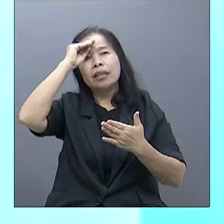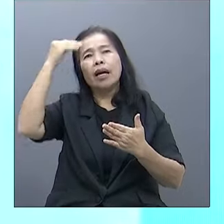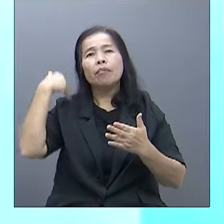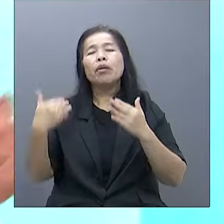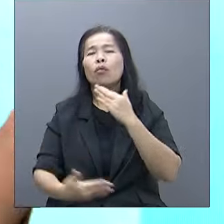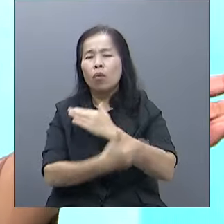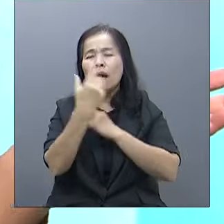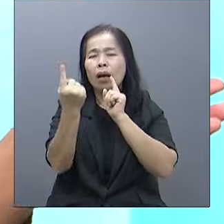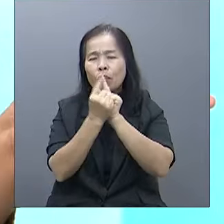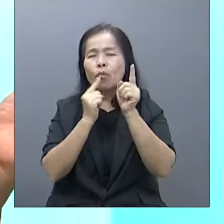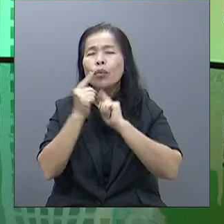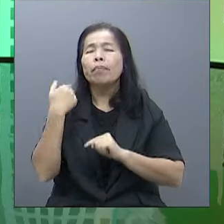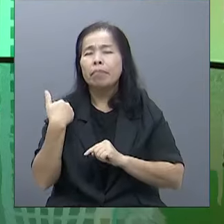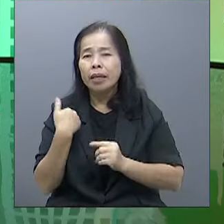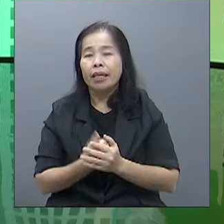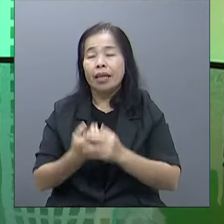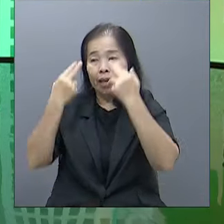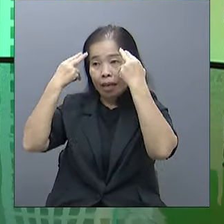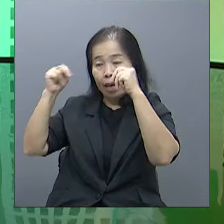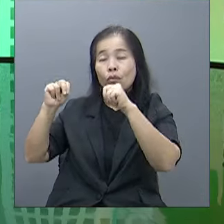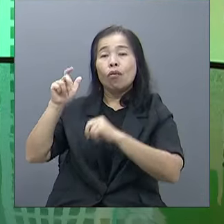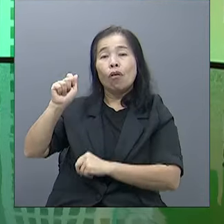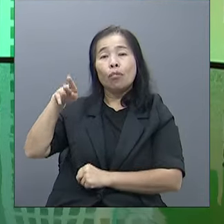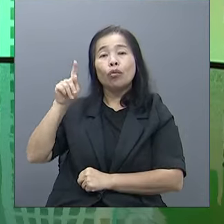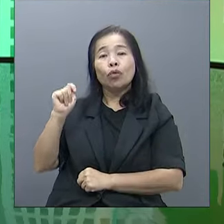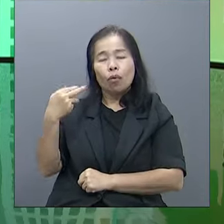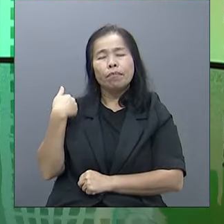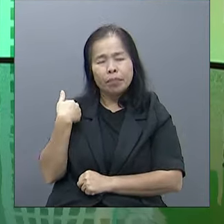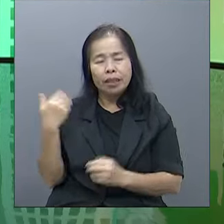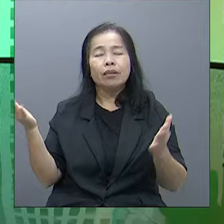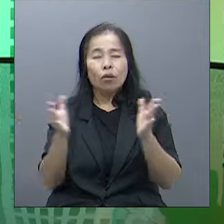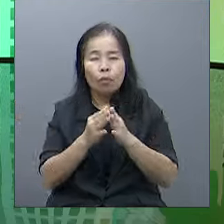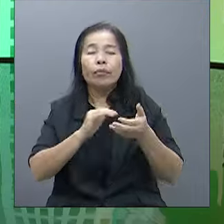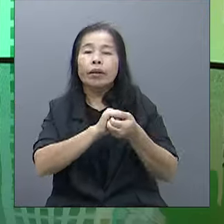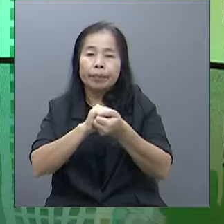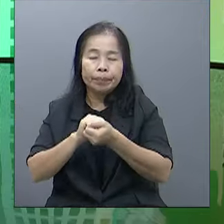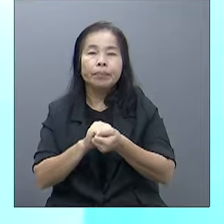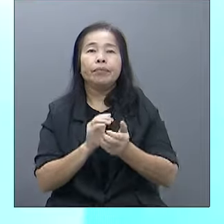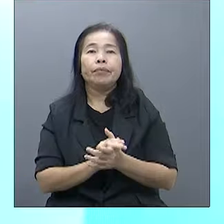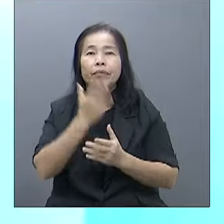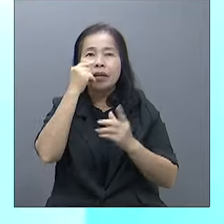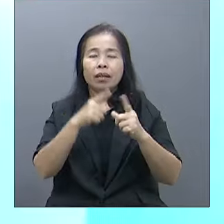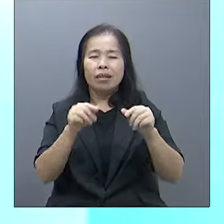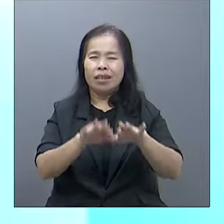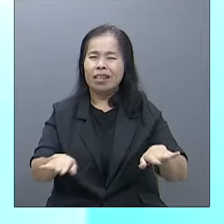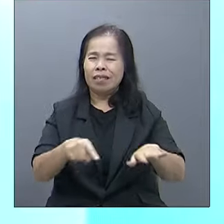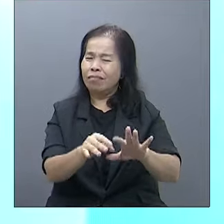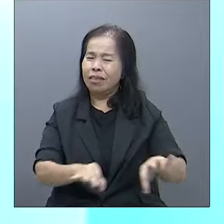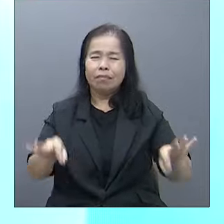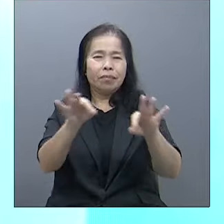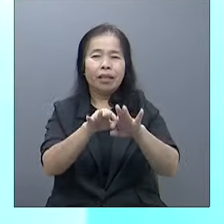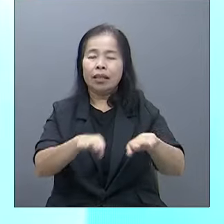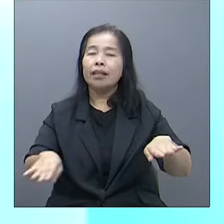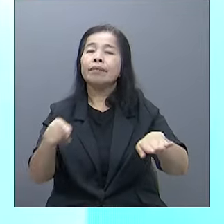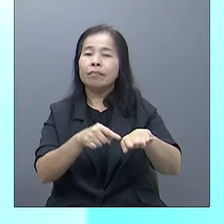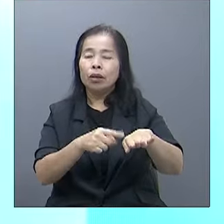คุยกันกับท่านนายกด้วยนะเราคุยกันว่า3สมาคมจะต้องจับมือกันเพราะว่าเรื่องของเด็กเป็นเรื่องใหญ่มากไม่ได้อาศัยคนใ